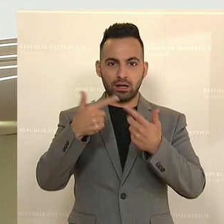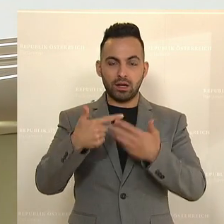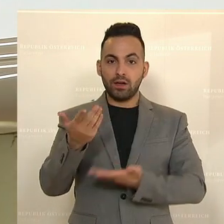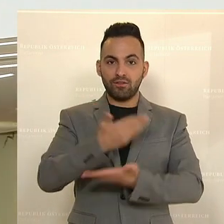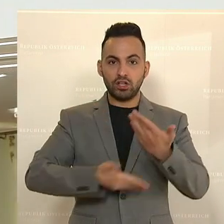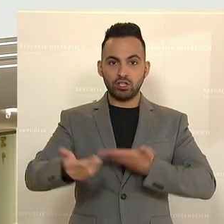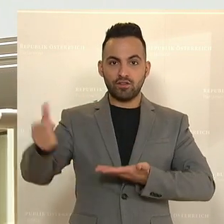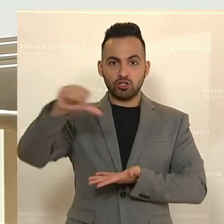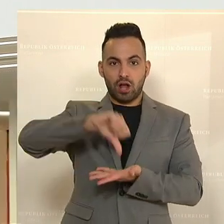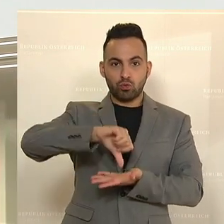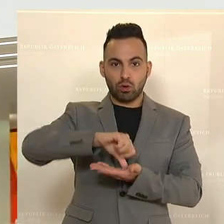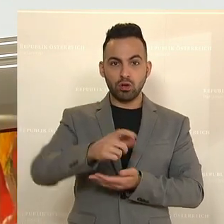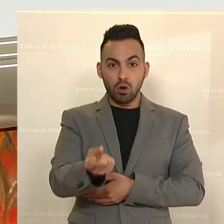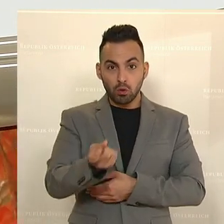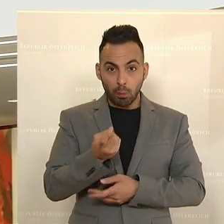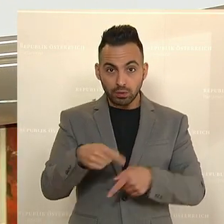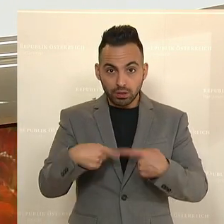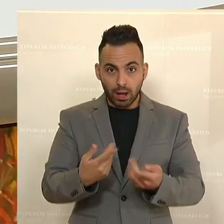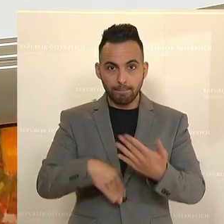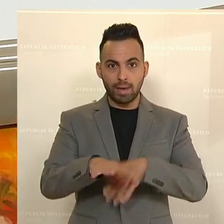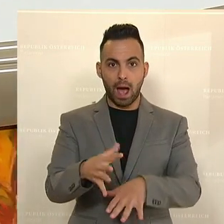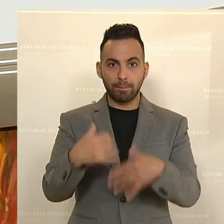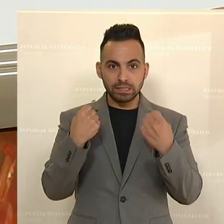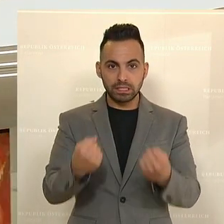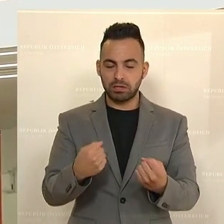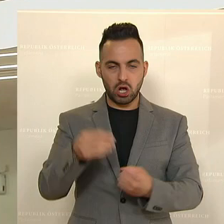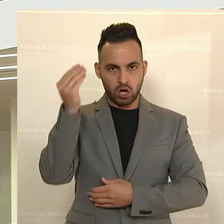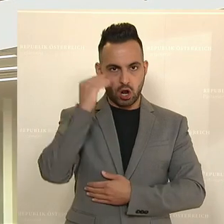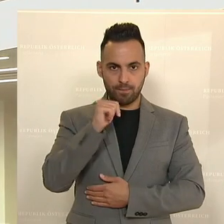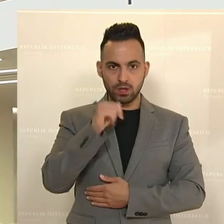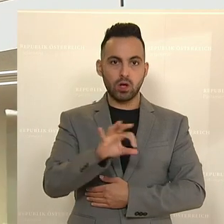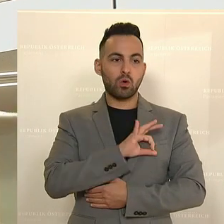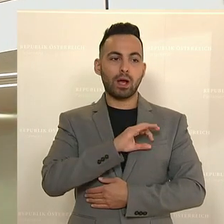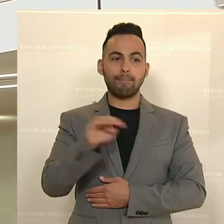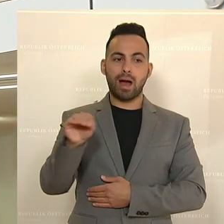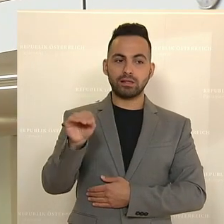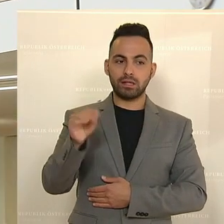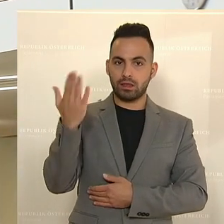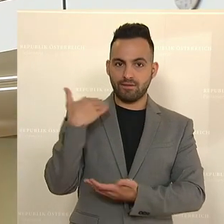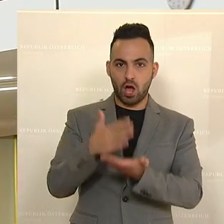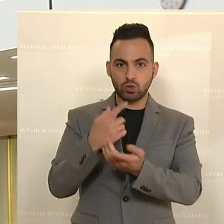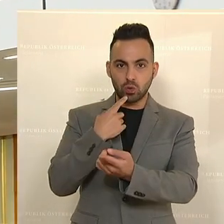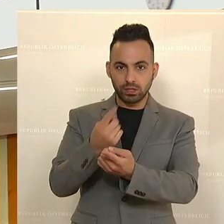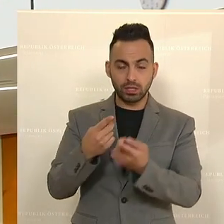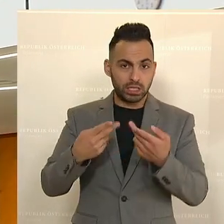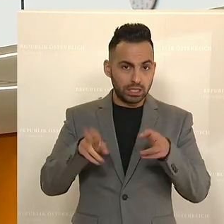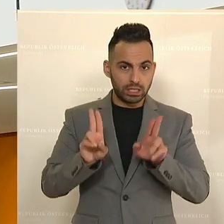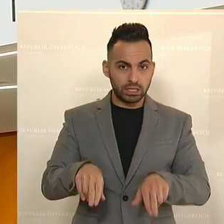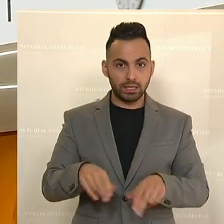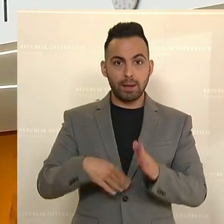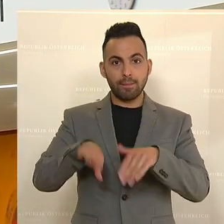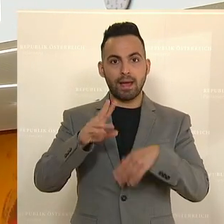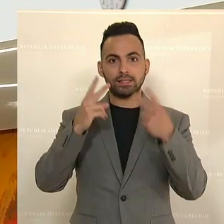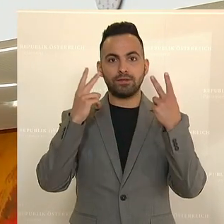Wirtschaftsstandort nicht wirklich absichern. Und der Kollege Matzner, der hat schon angesprochen, zu Recht angesprochen, das